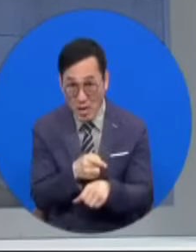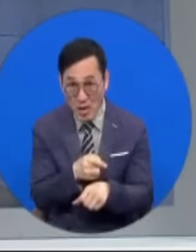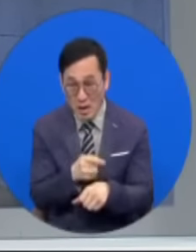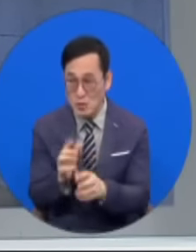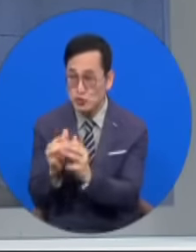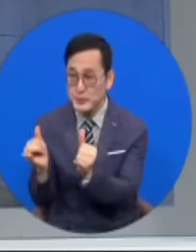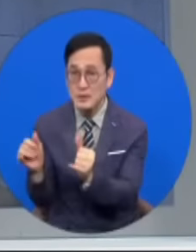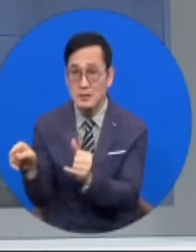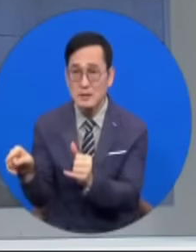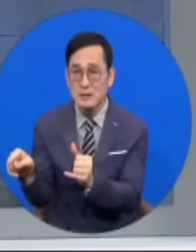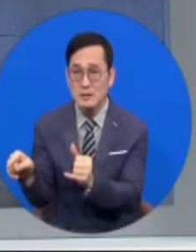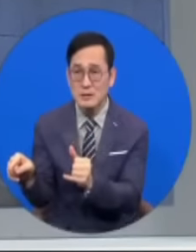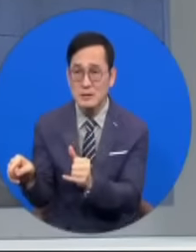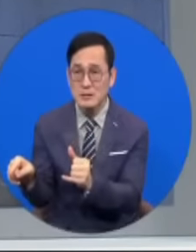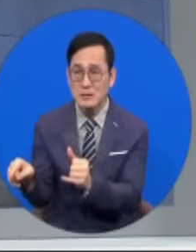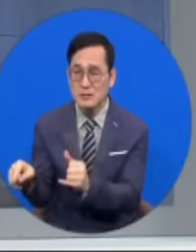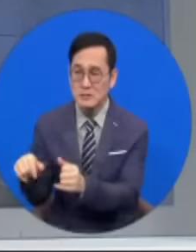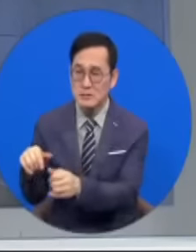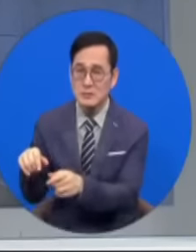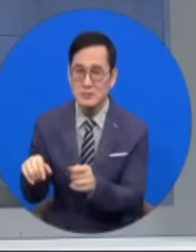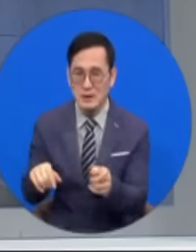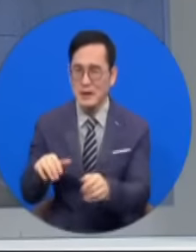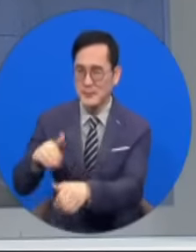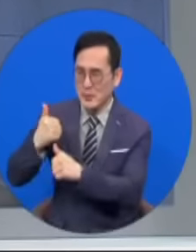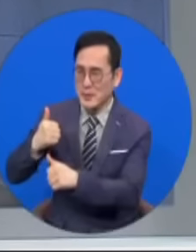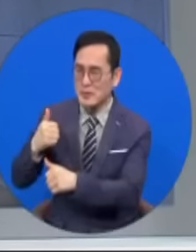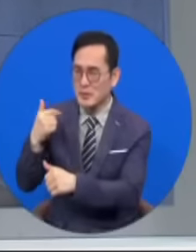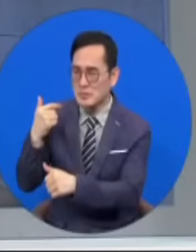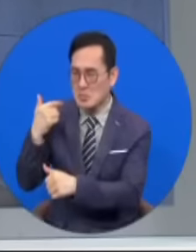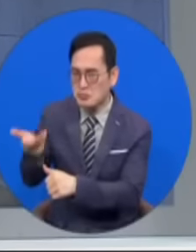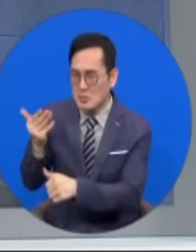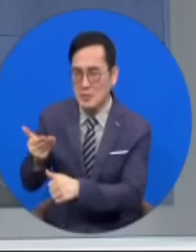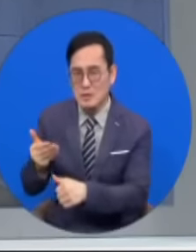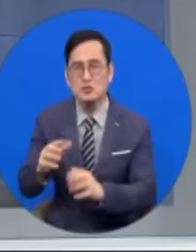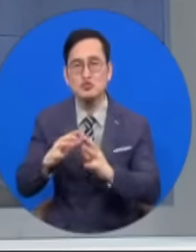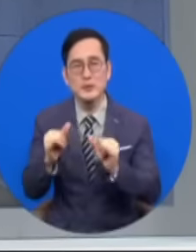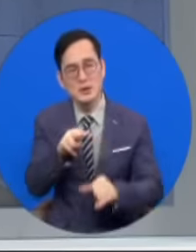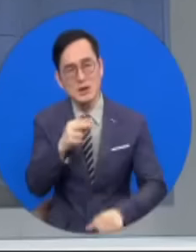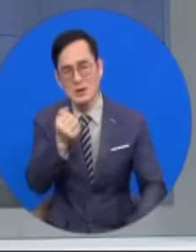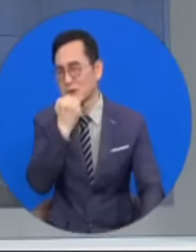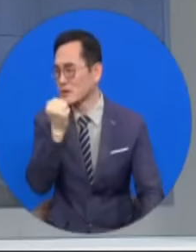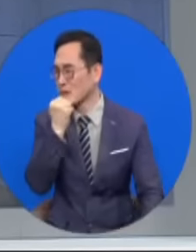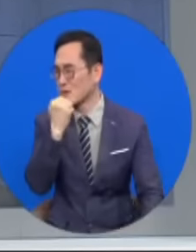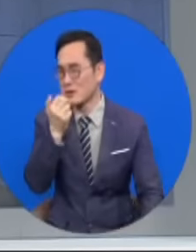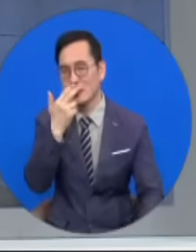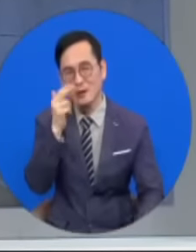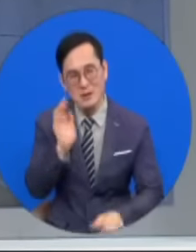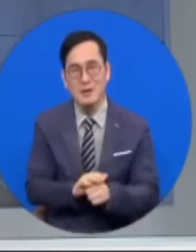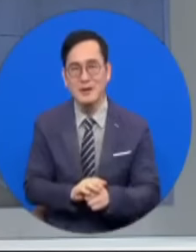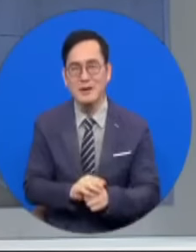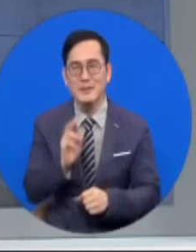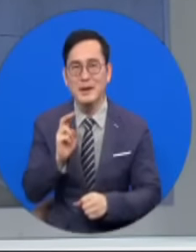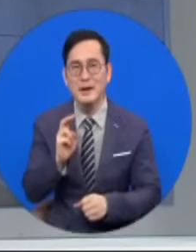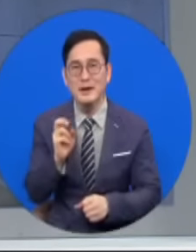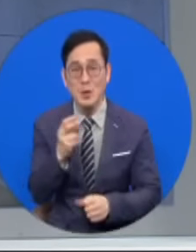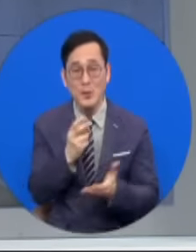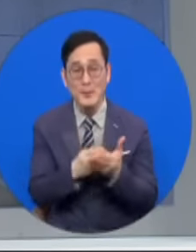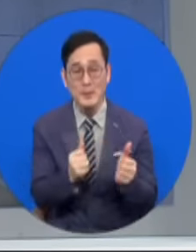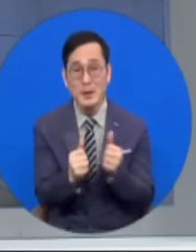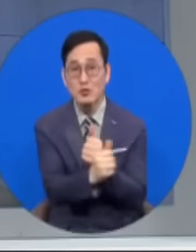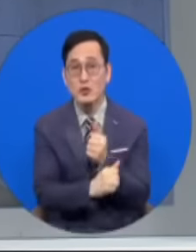일종의 무슨 코미디라 보는 것 같다라는 비판도 오늘 조신 분에 있고요 더군다나이 법사 위에는 이재명 전 대표를